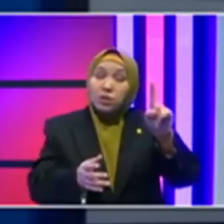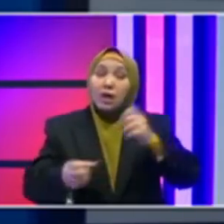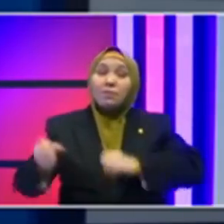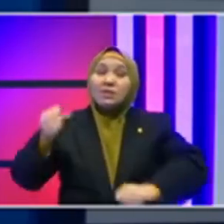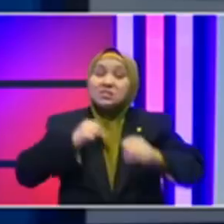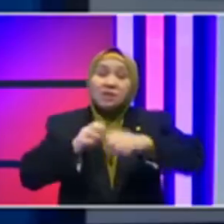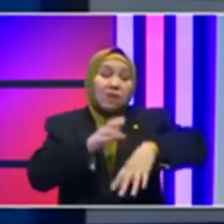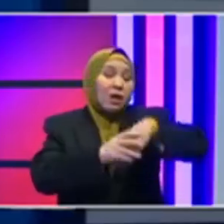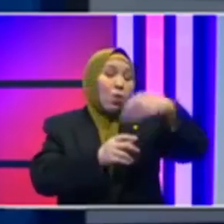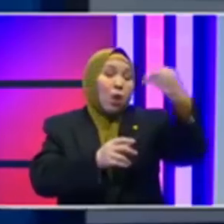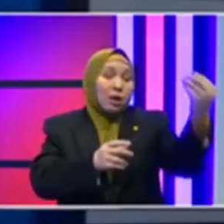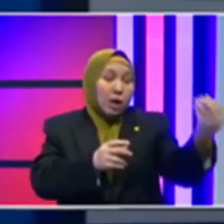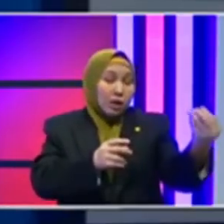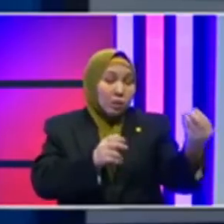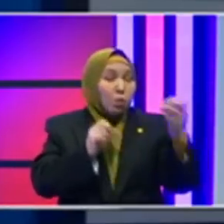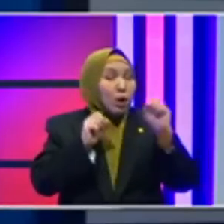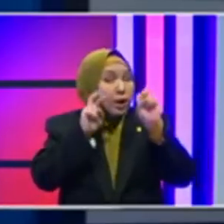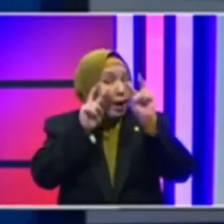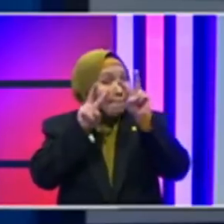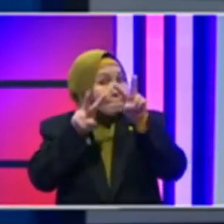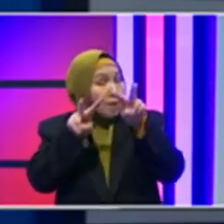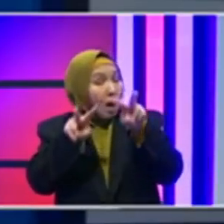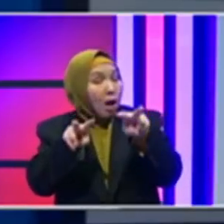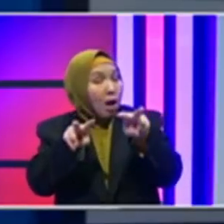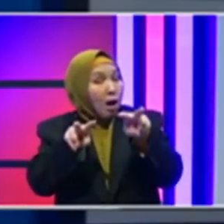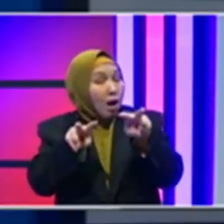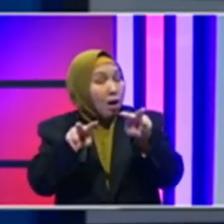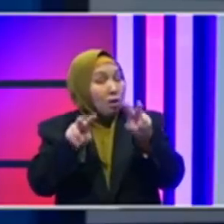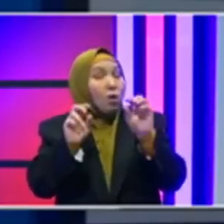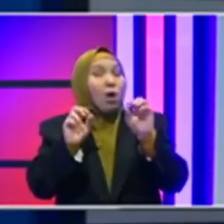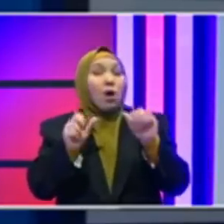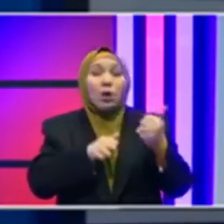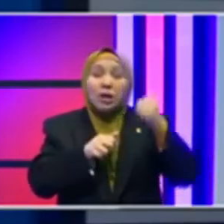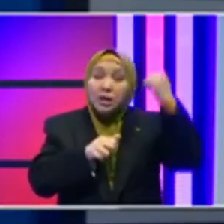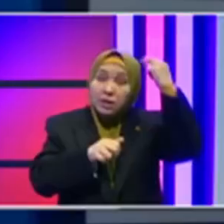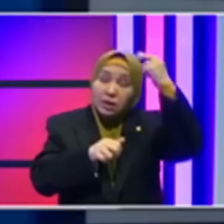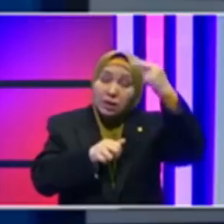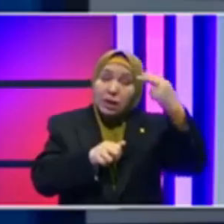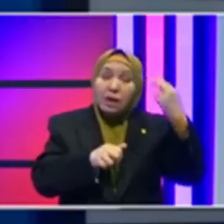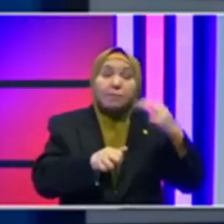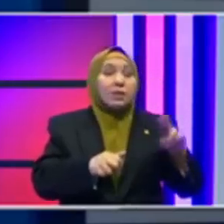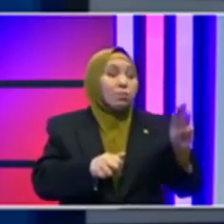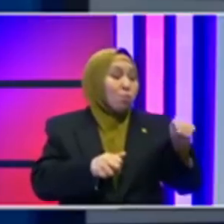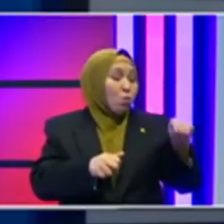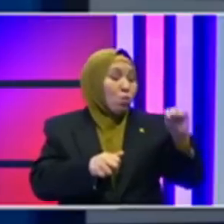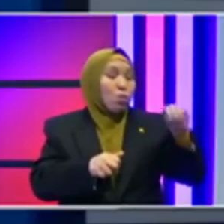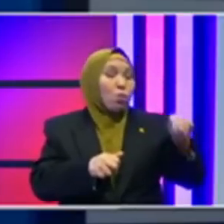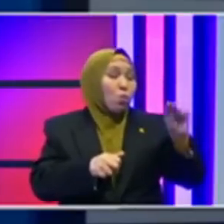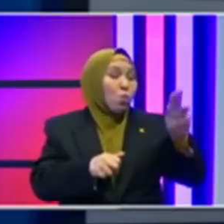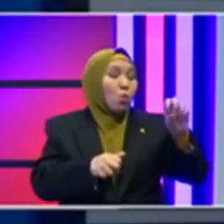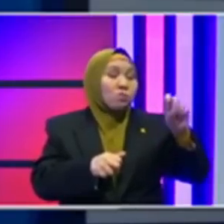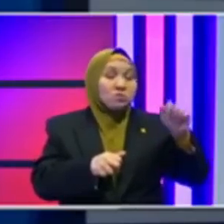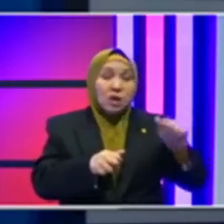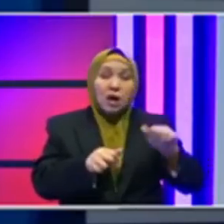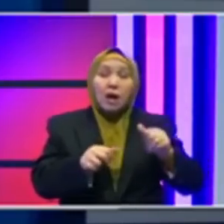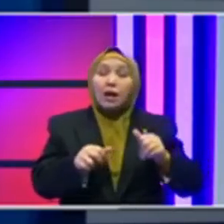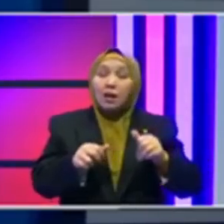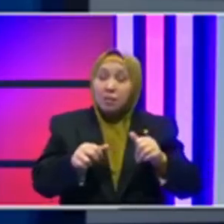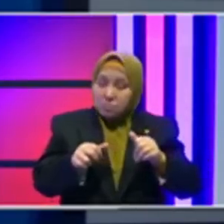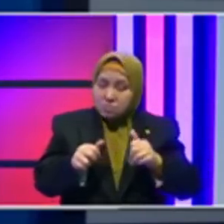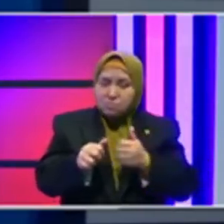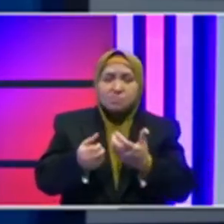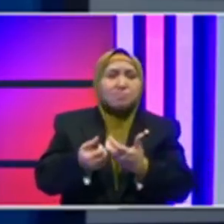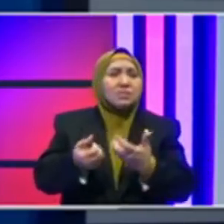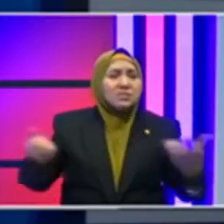luarnya ya yang dapat dilihat oleh Nabi Musa Alaihissalam yang terasing daripada Nabi